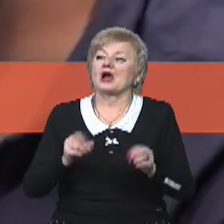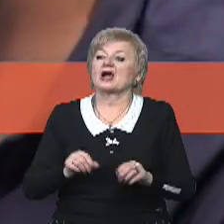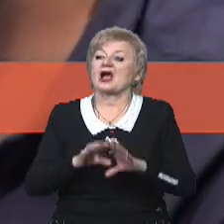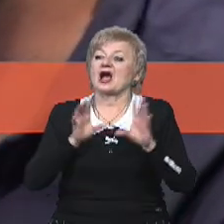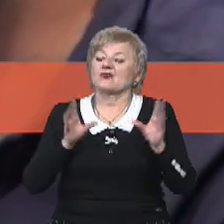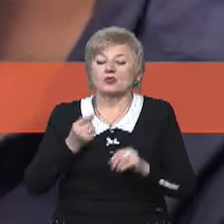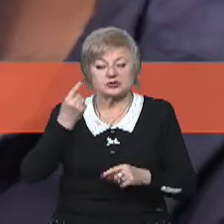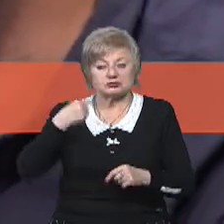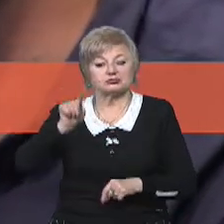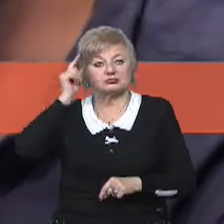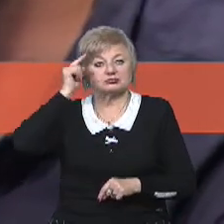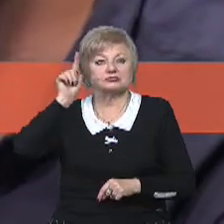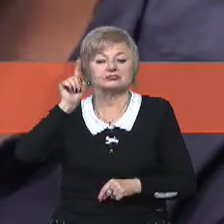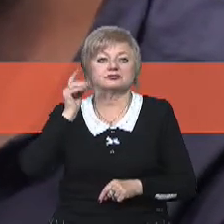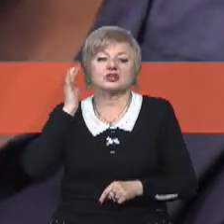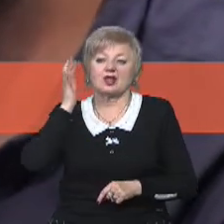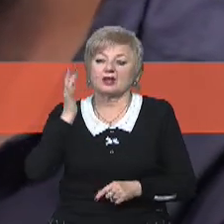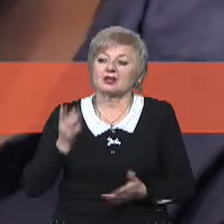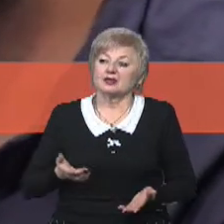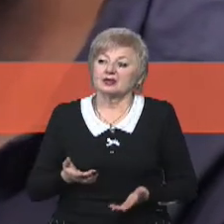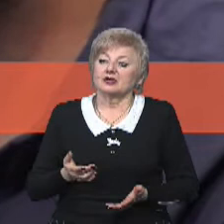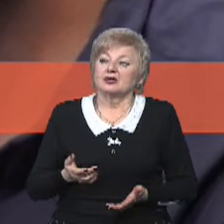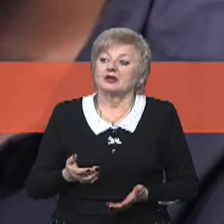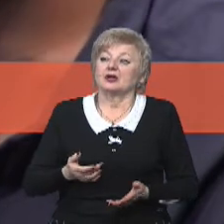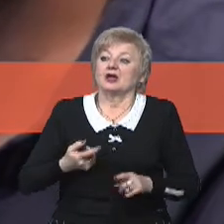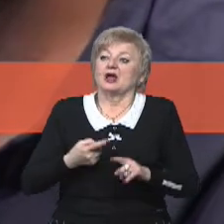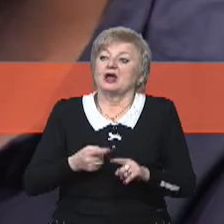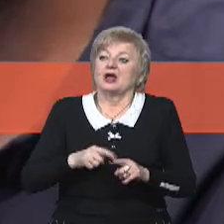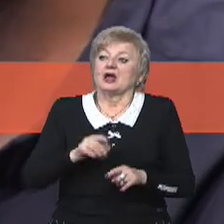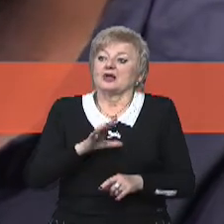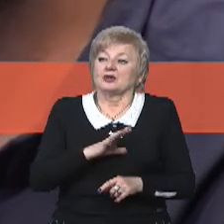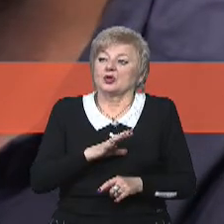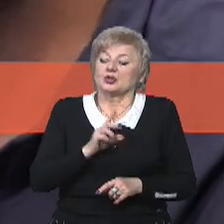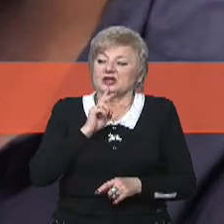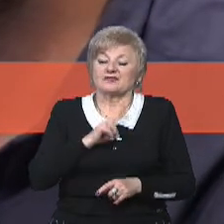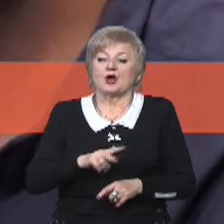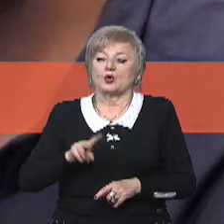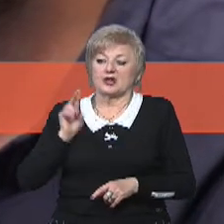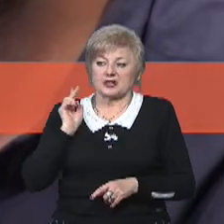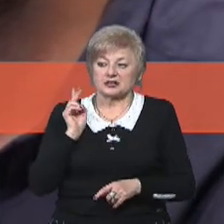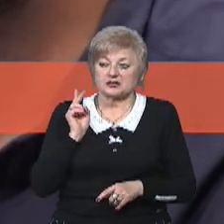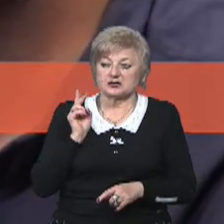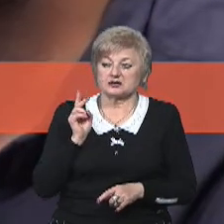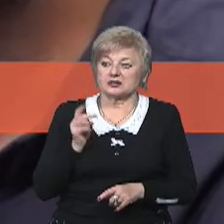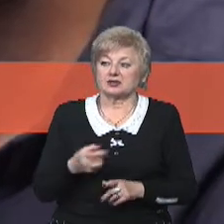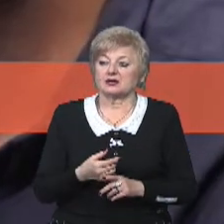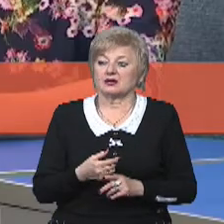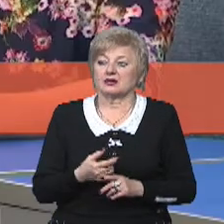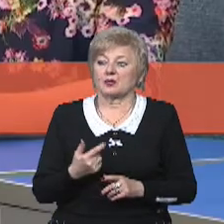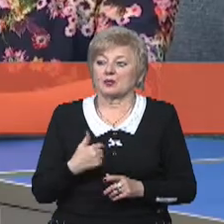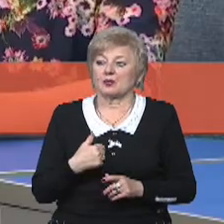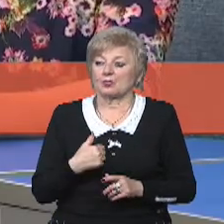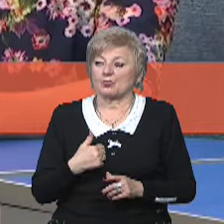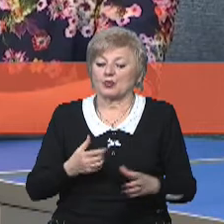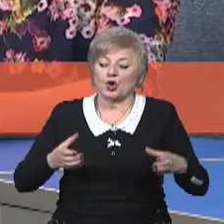виникла ідея стосовно спільного кошту? Так, ну, це було два роки тому. В нас зібралася